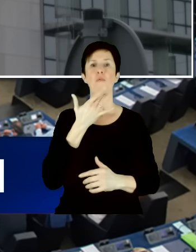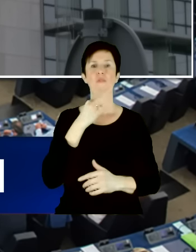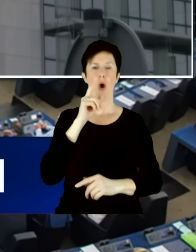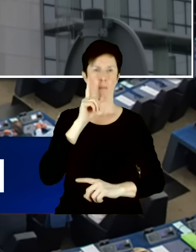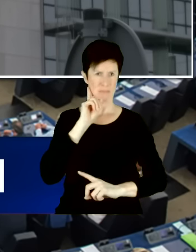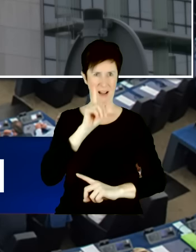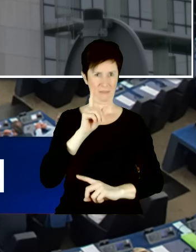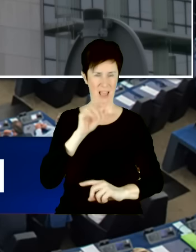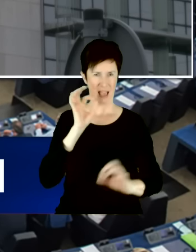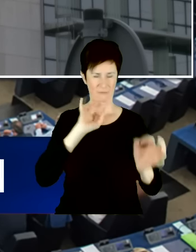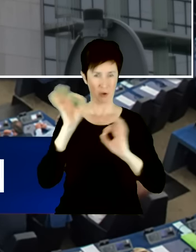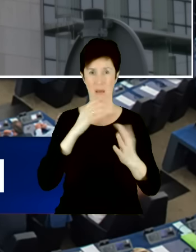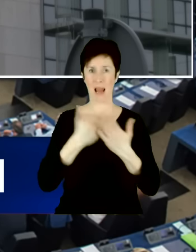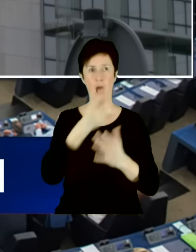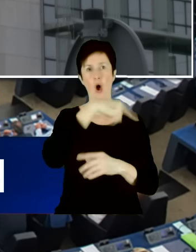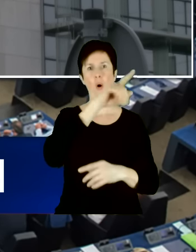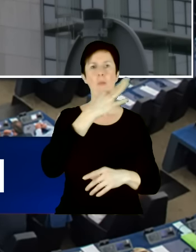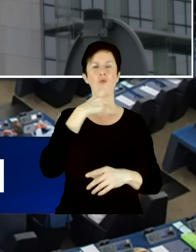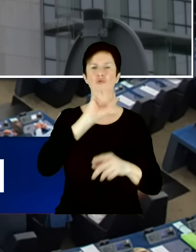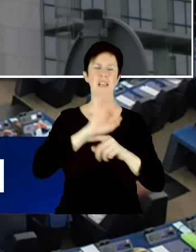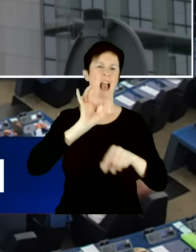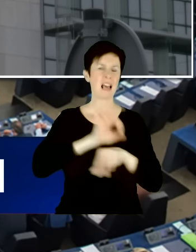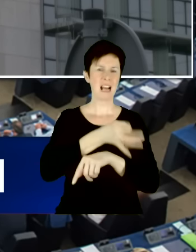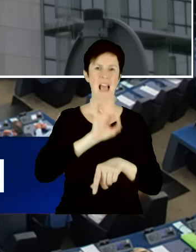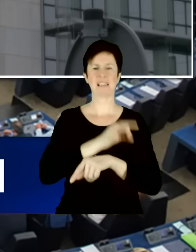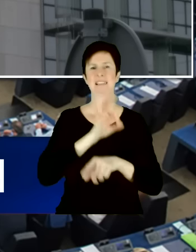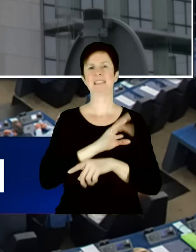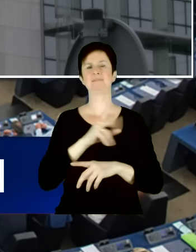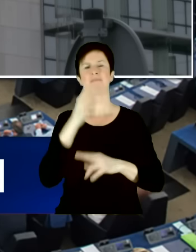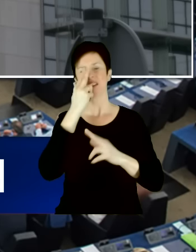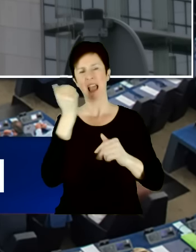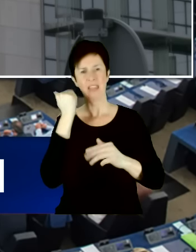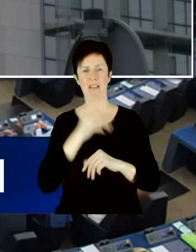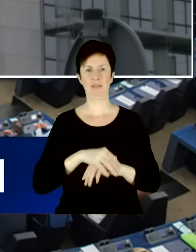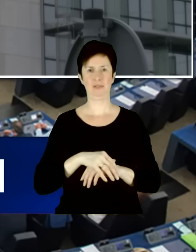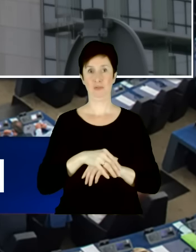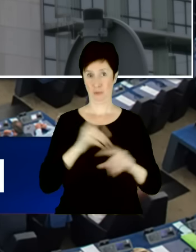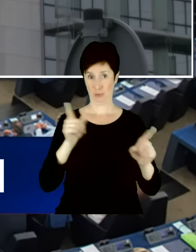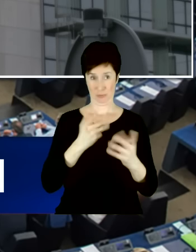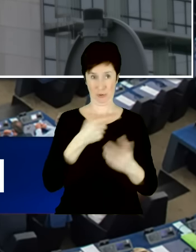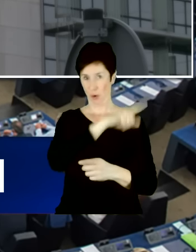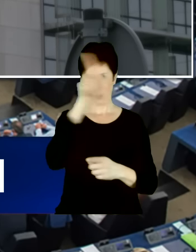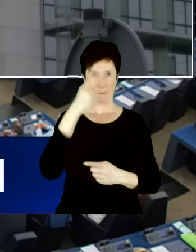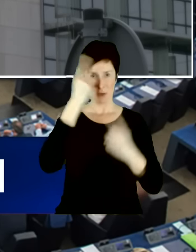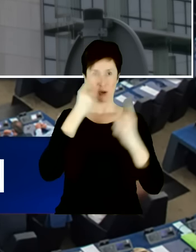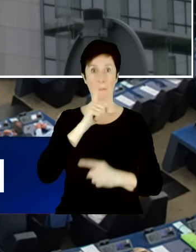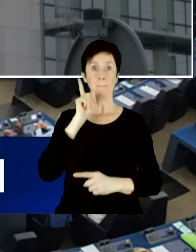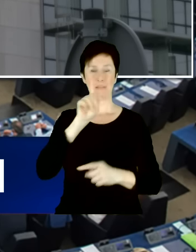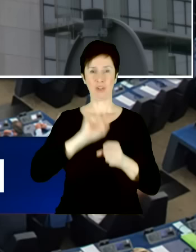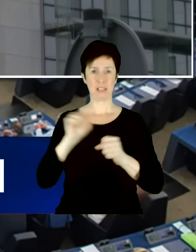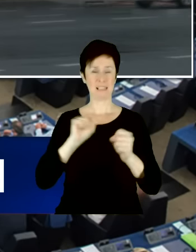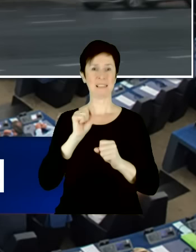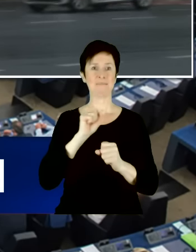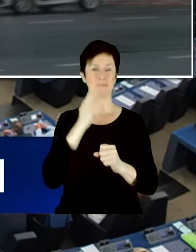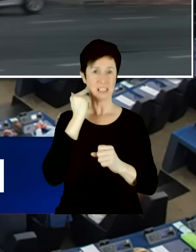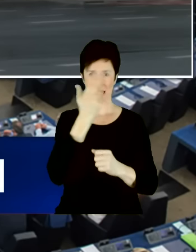że jej, ich zdaniem jest to rasizm, mowa nienawiści i tak dalej. Czyli prawda ich zdaniem jest mową nienawiści. Mamy do czynienia z sytuacją, w